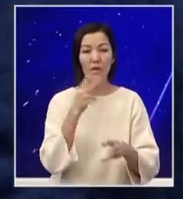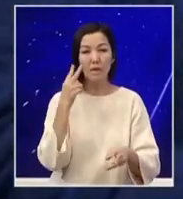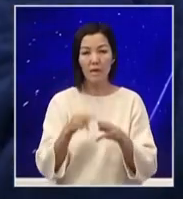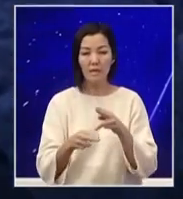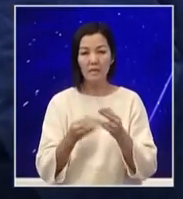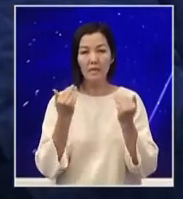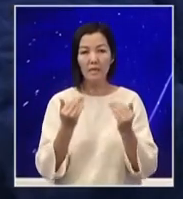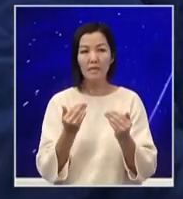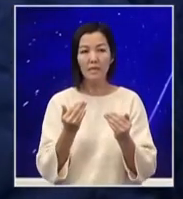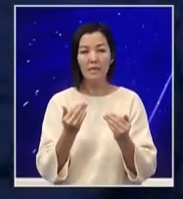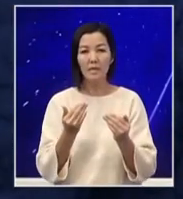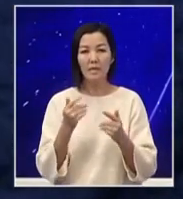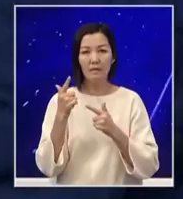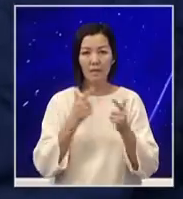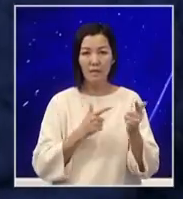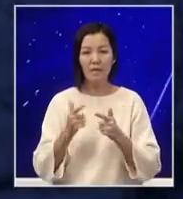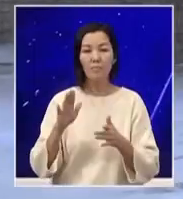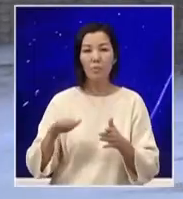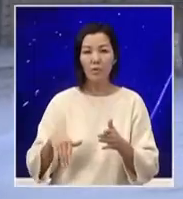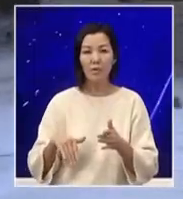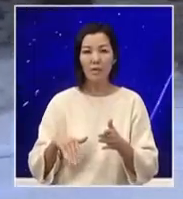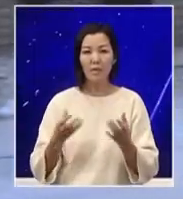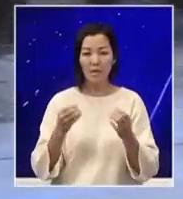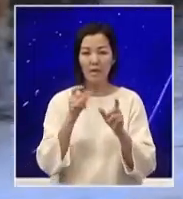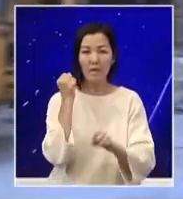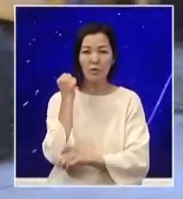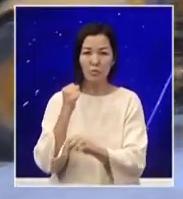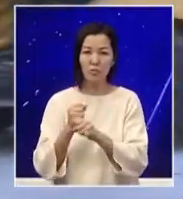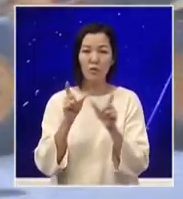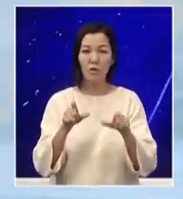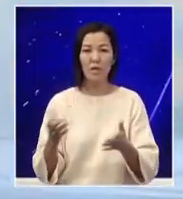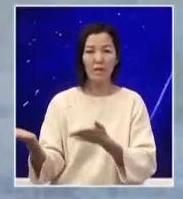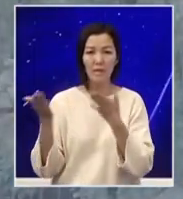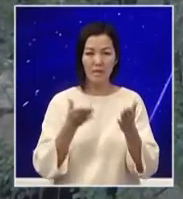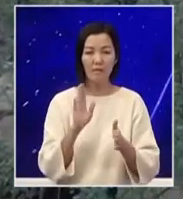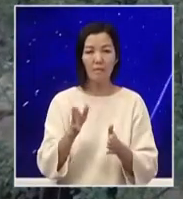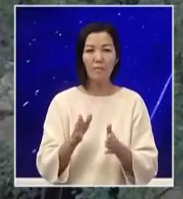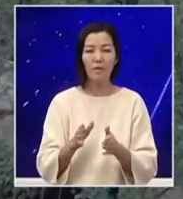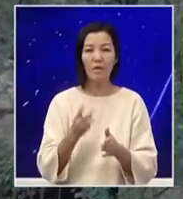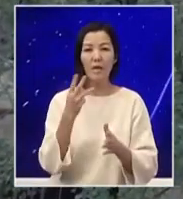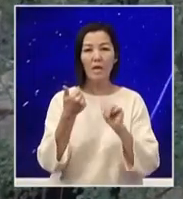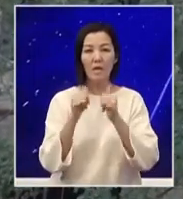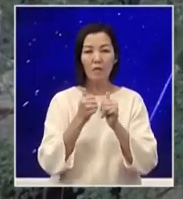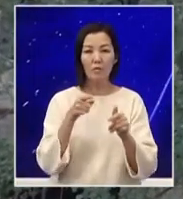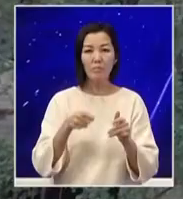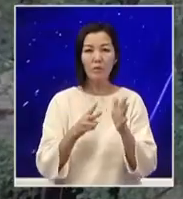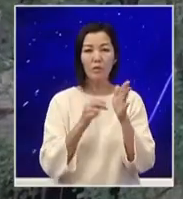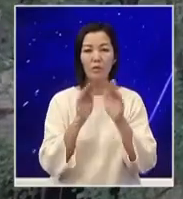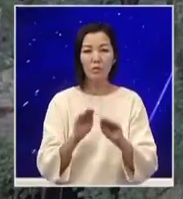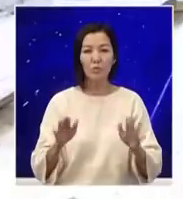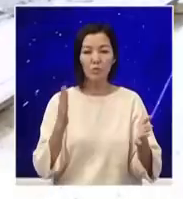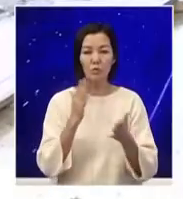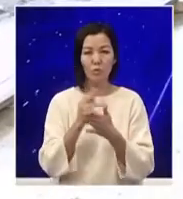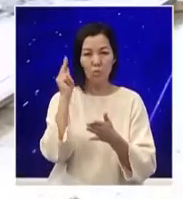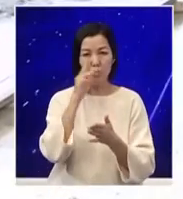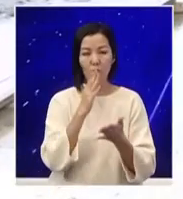Қазір просаның тесіктерін дайындап, олар жасап отыр. Мектеп 960 орынға лайықталған, екі ауысыммен 1700 оқушы білім